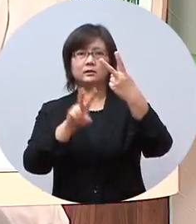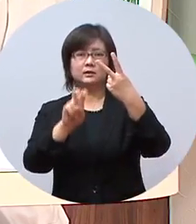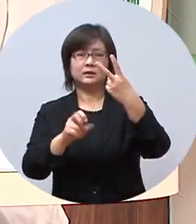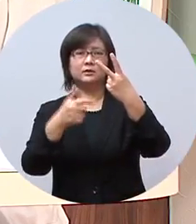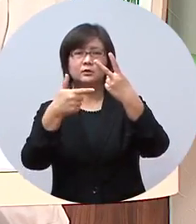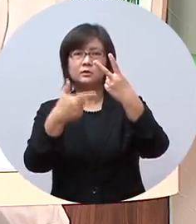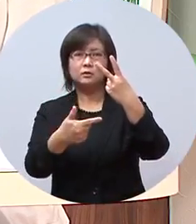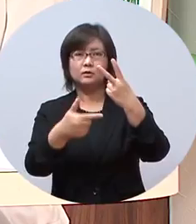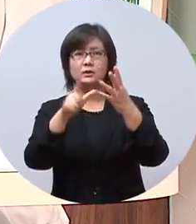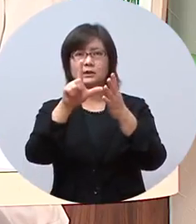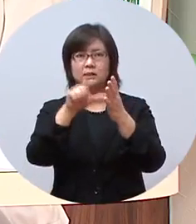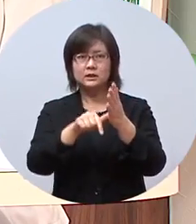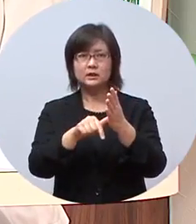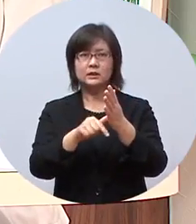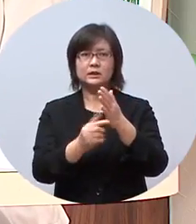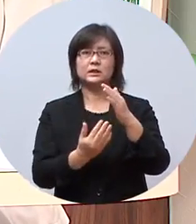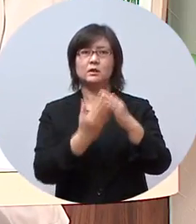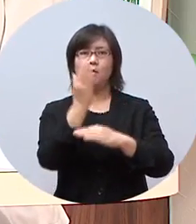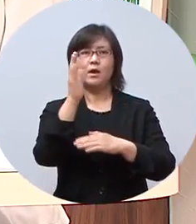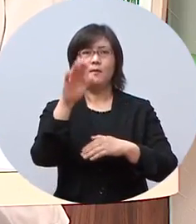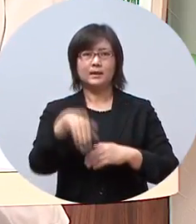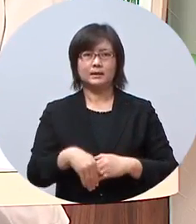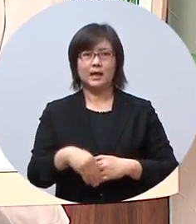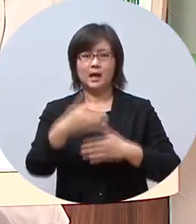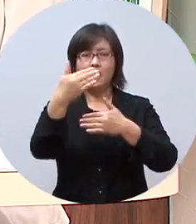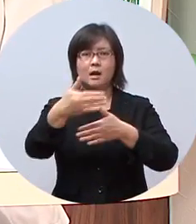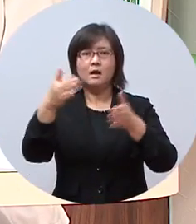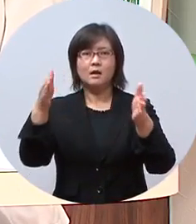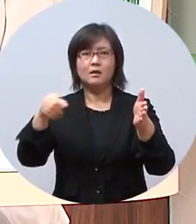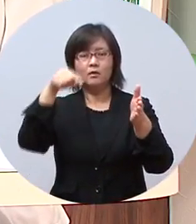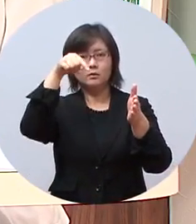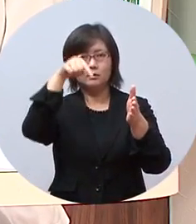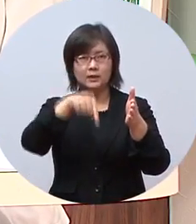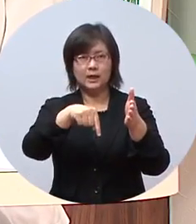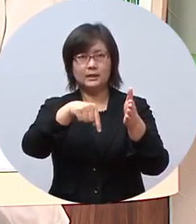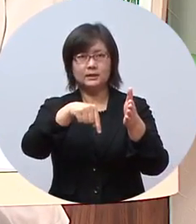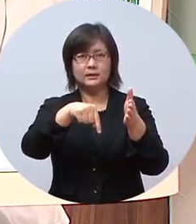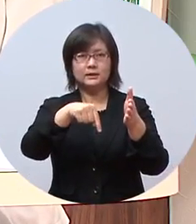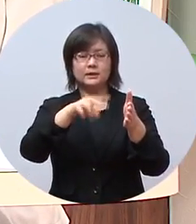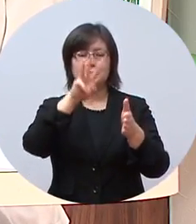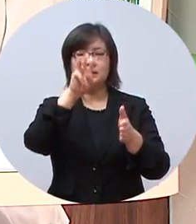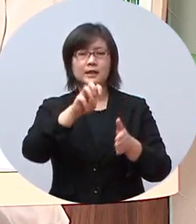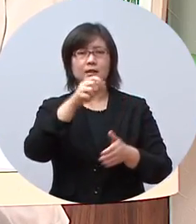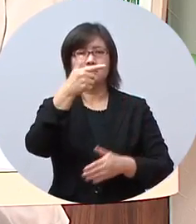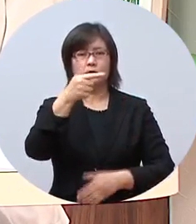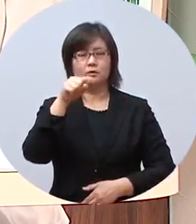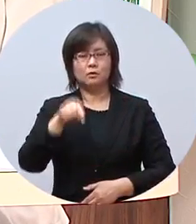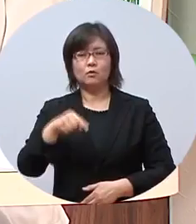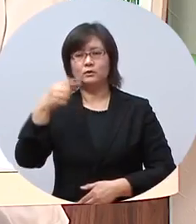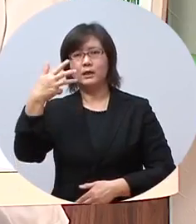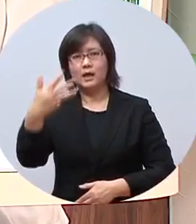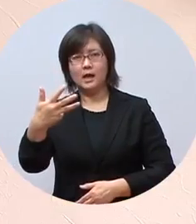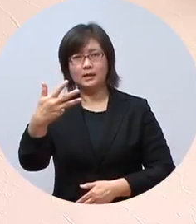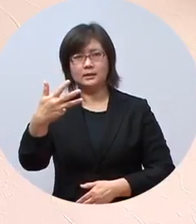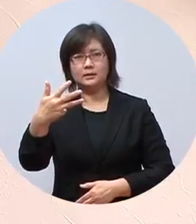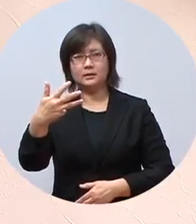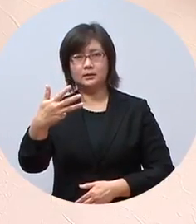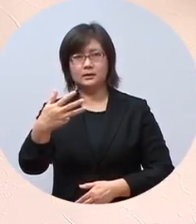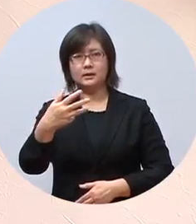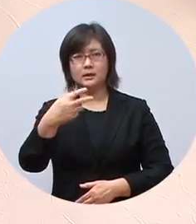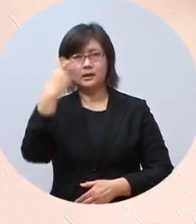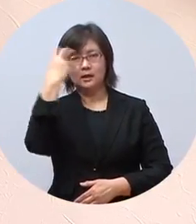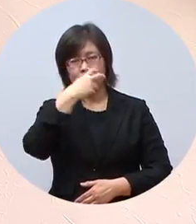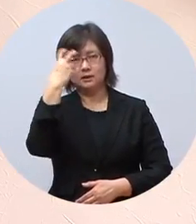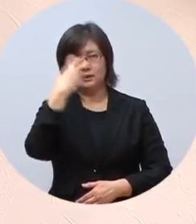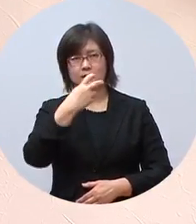時には日平均値で1立方メートルあたり36.8 マイクログラムを測定しました。 そ